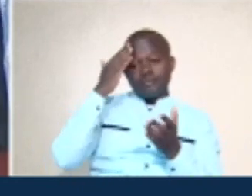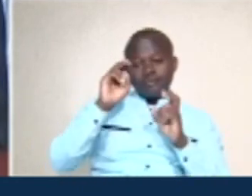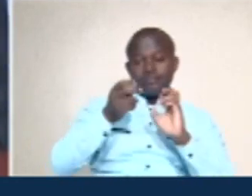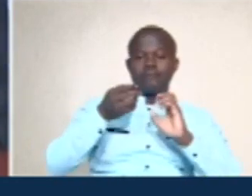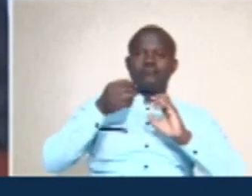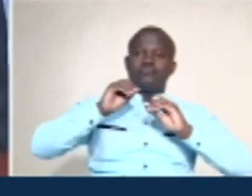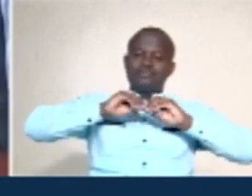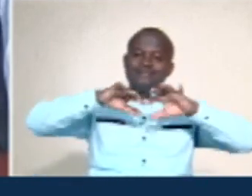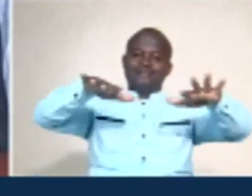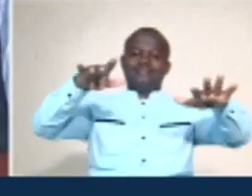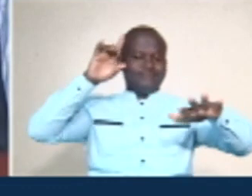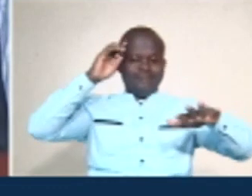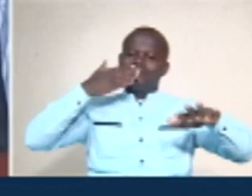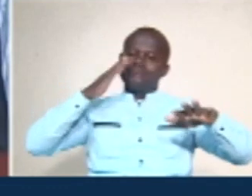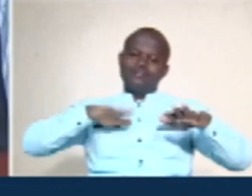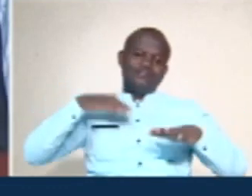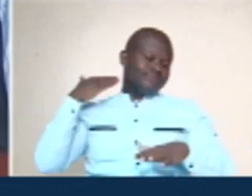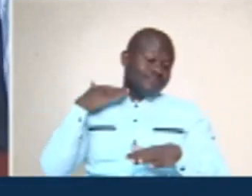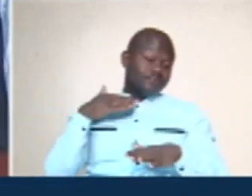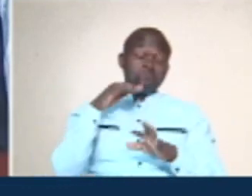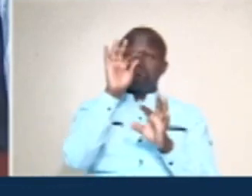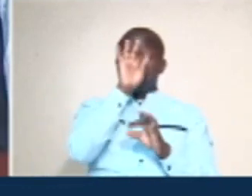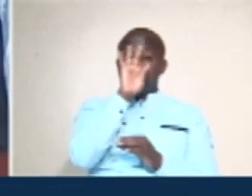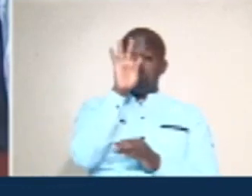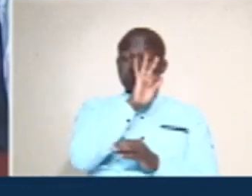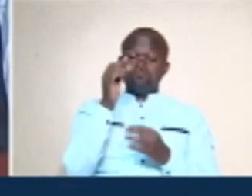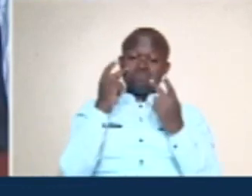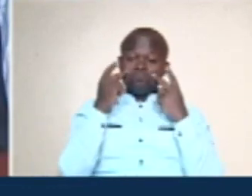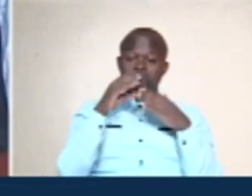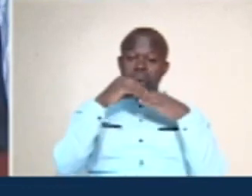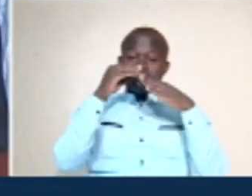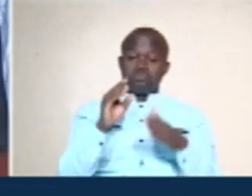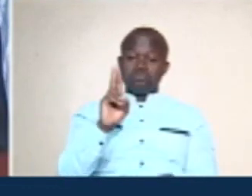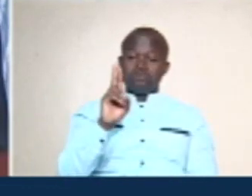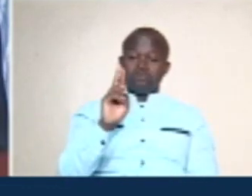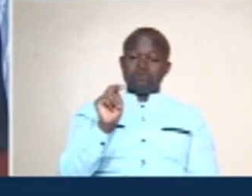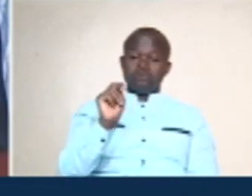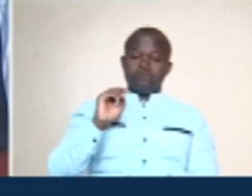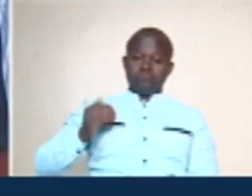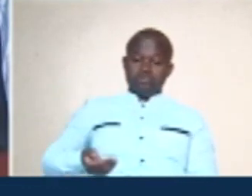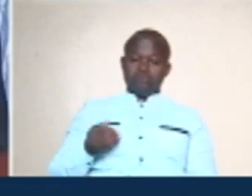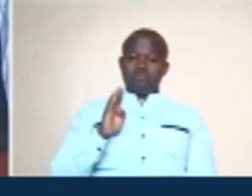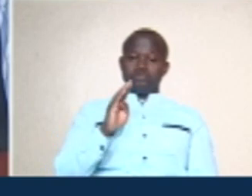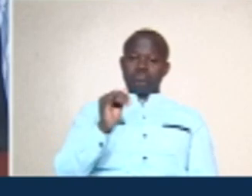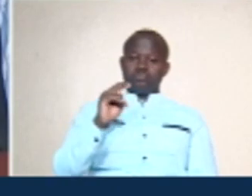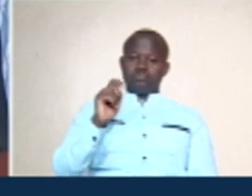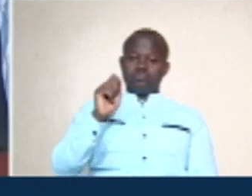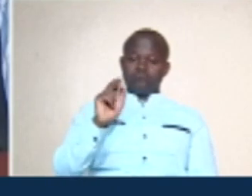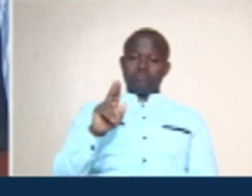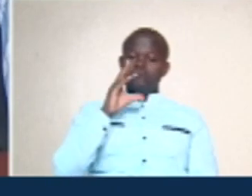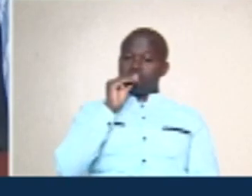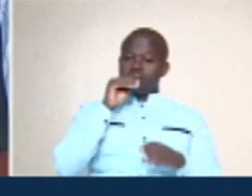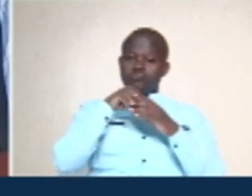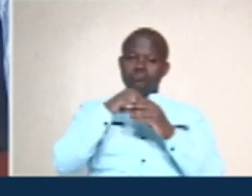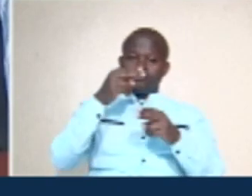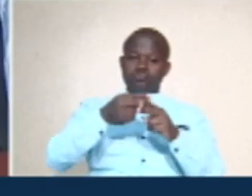gukwirakwiza ingengabitekerezo ya genocide? Biratangaje kubona umuyobozi w'ingabo za MONUSCO Madame Bintou Keita avuga mu